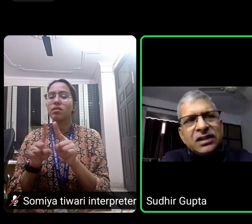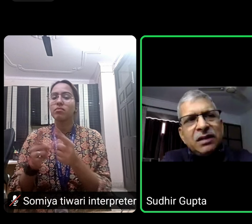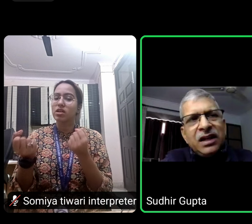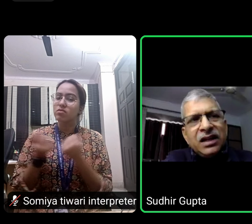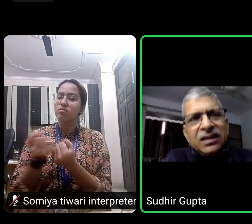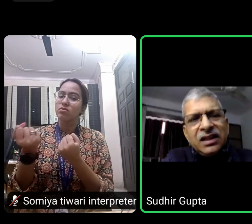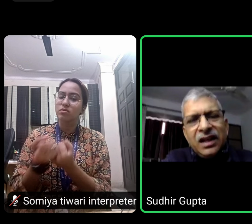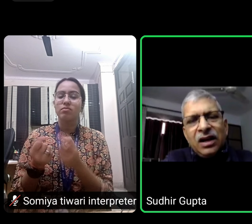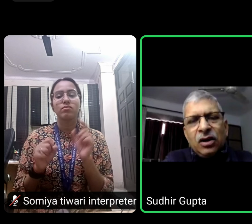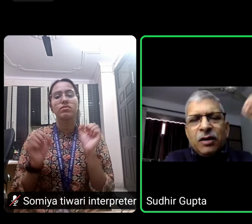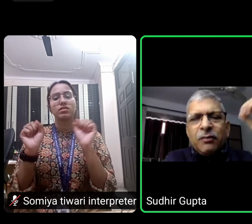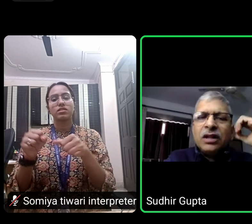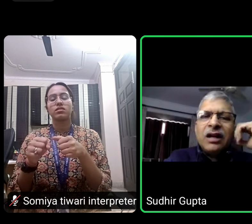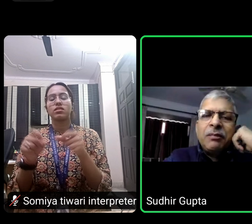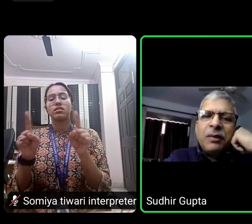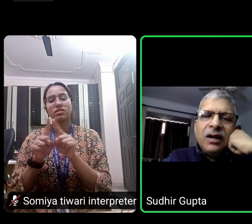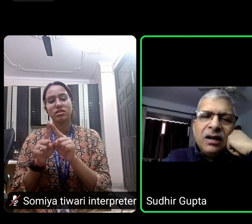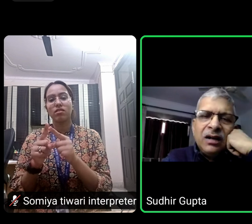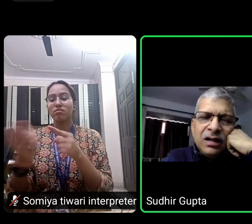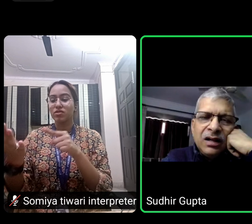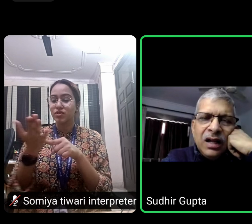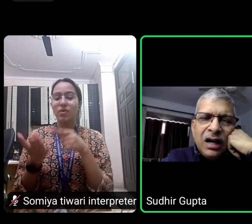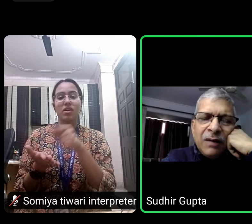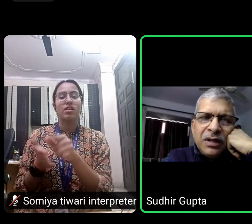आपने बहुत ज्यादा मेहनत की है और बहुत